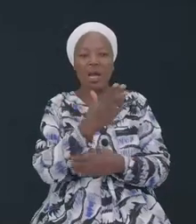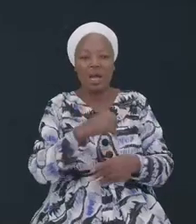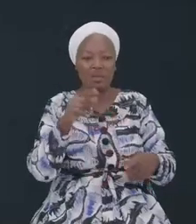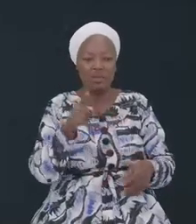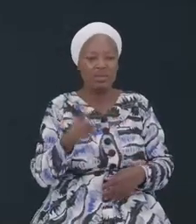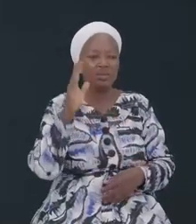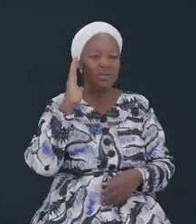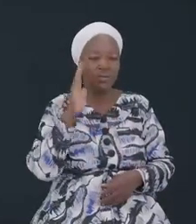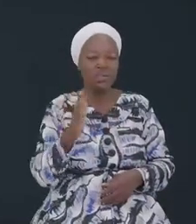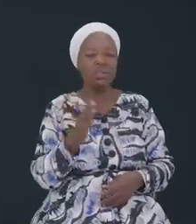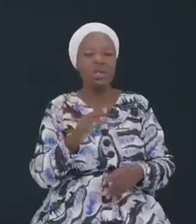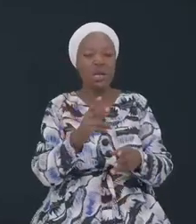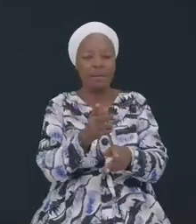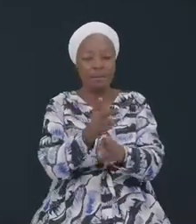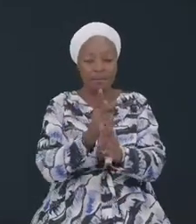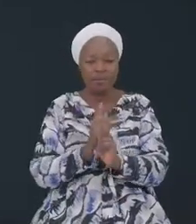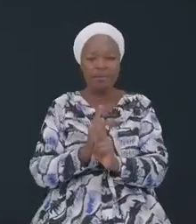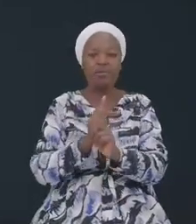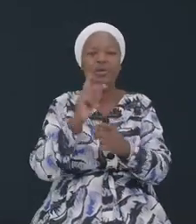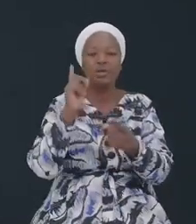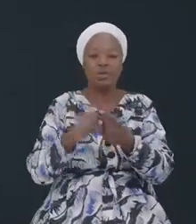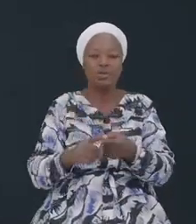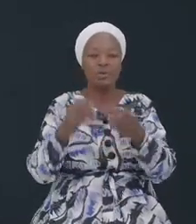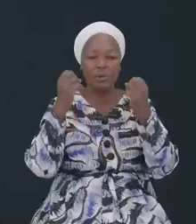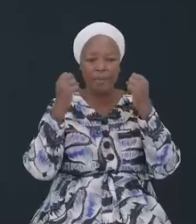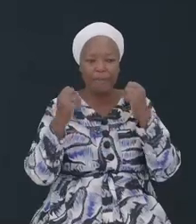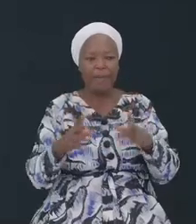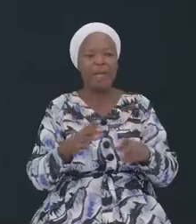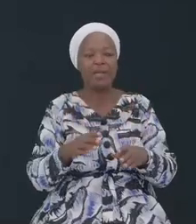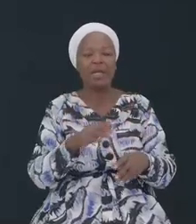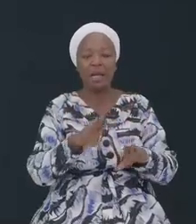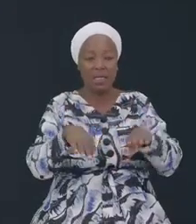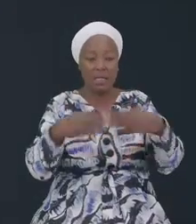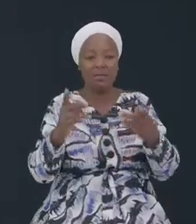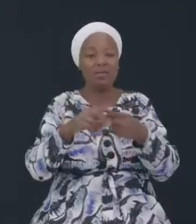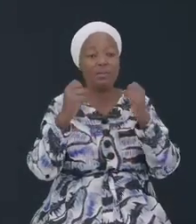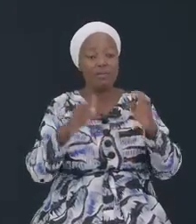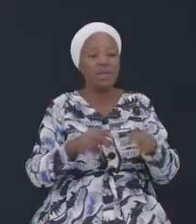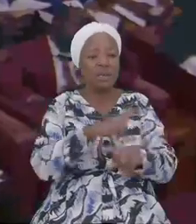à beaucoup de nations et tu n'en prêteras point.